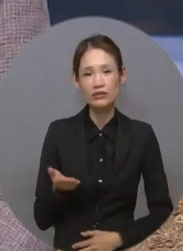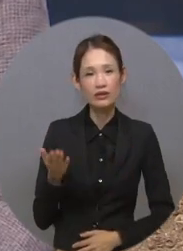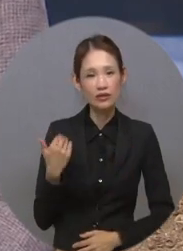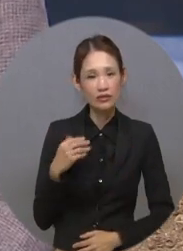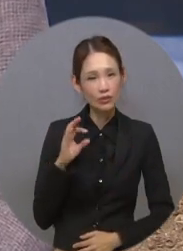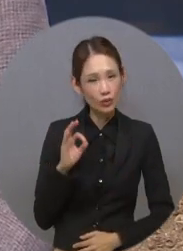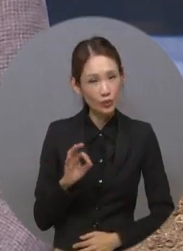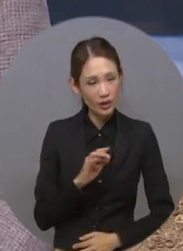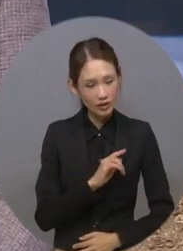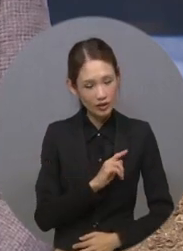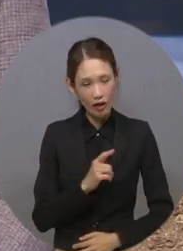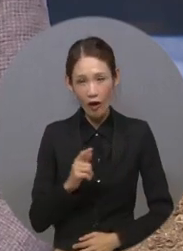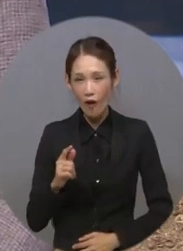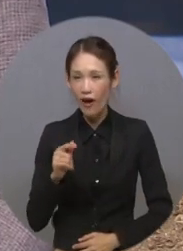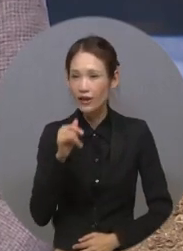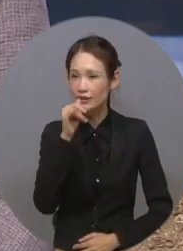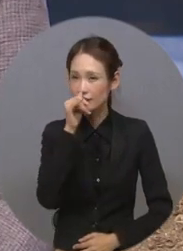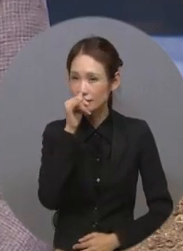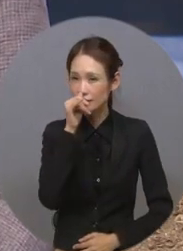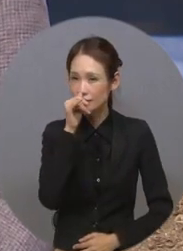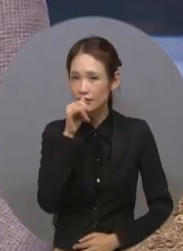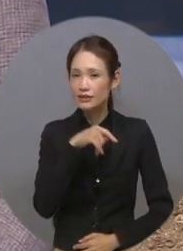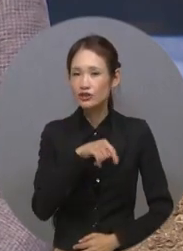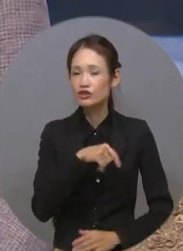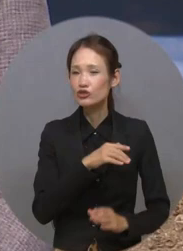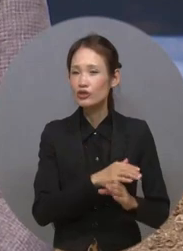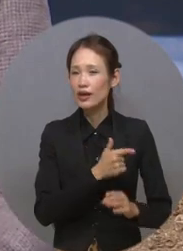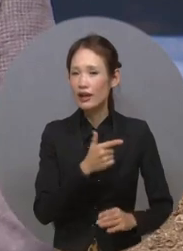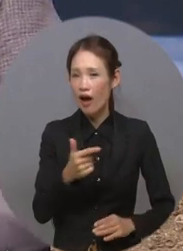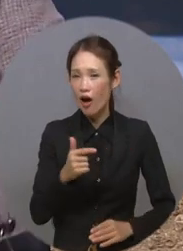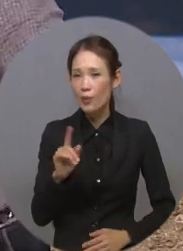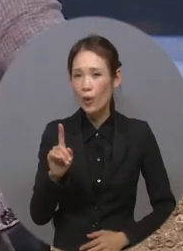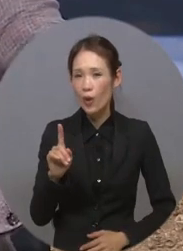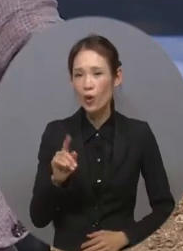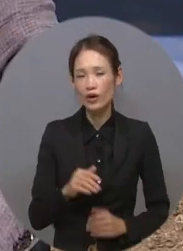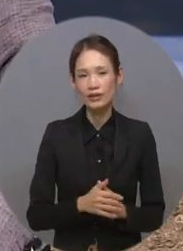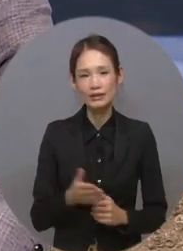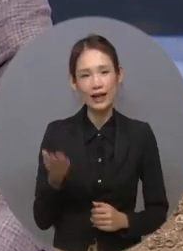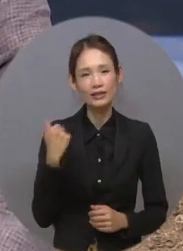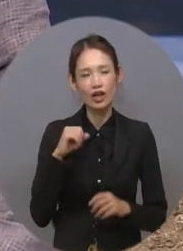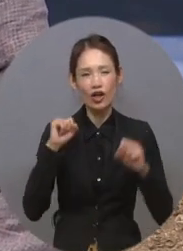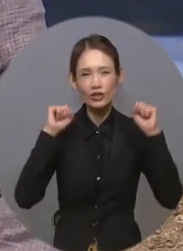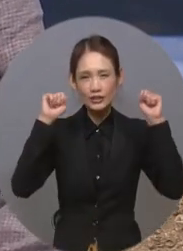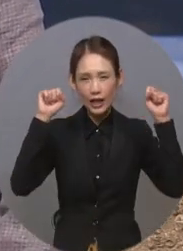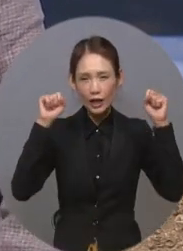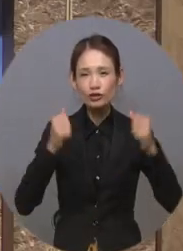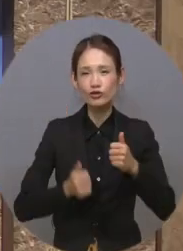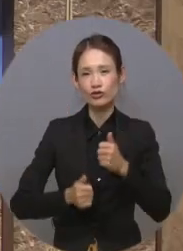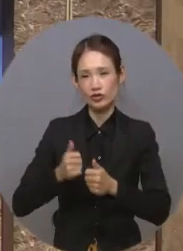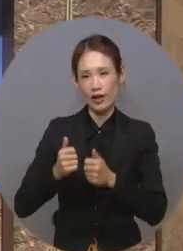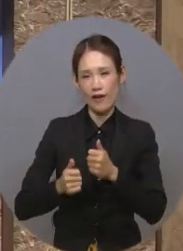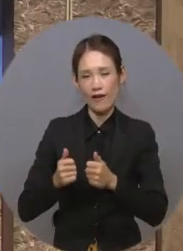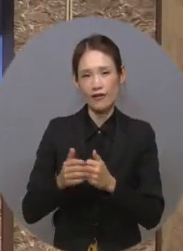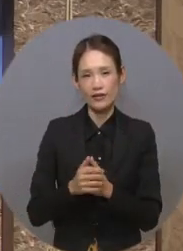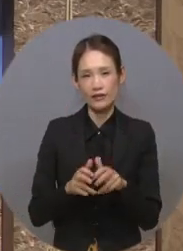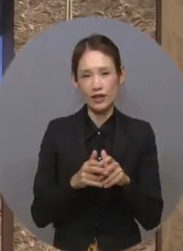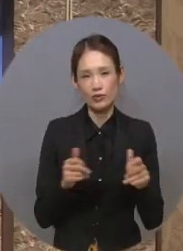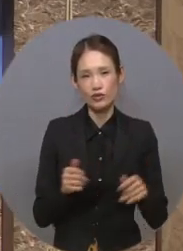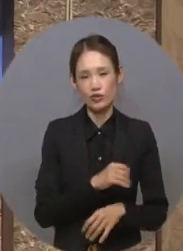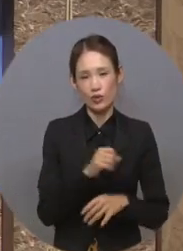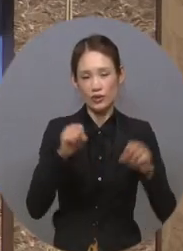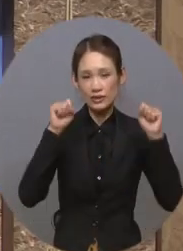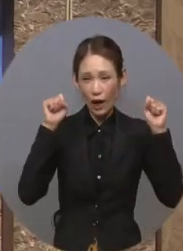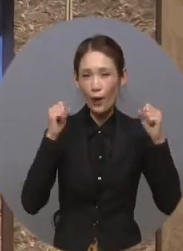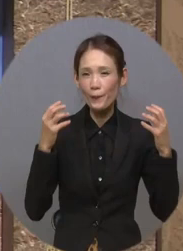가지가 있겠지만 예. 그중에 좀 큰 거는 그전에는 이제 체육회. 예. 장애인 분들도 체육을 많이 하시잖아요. 그렇죠.